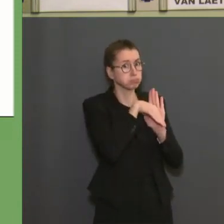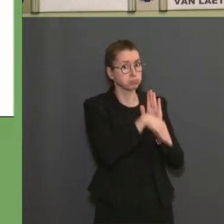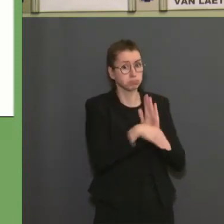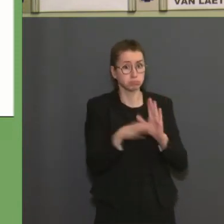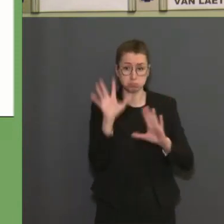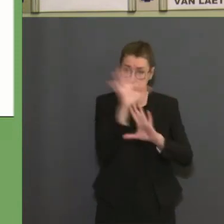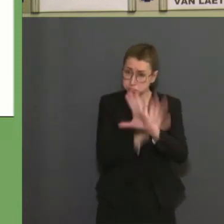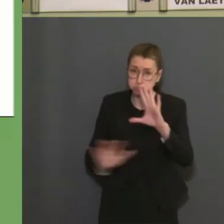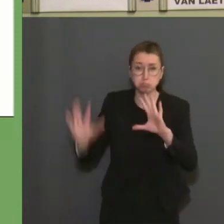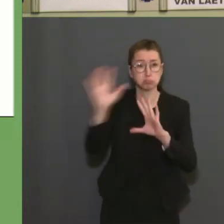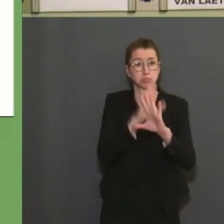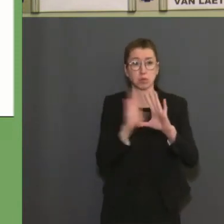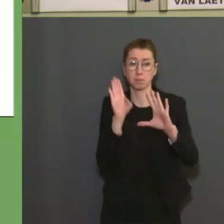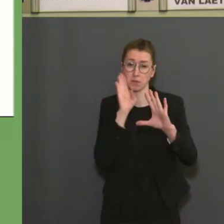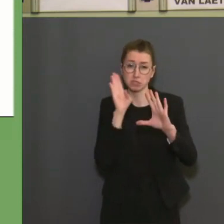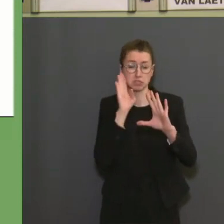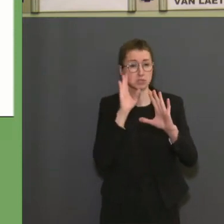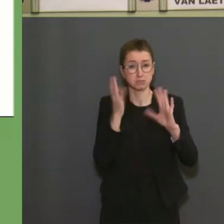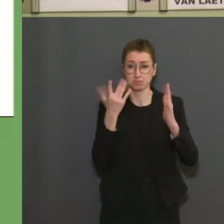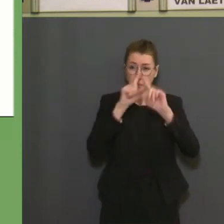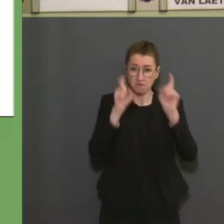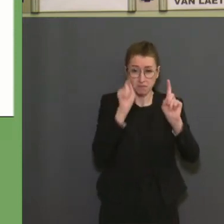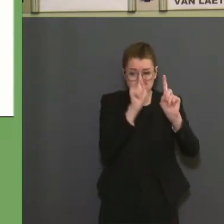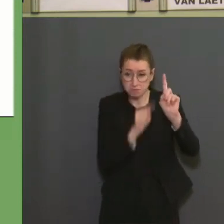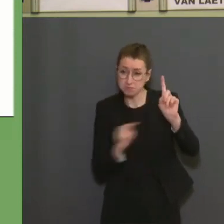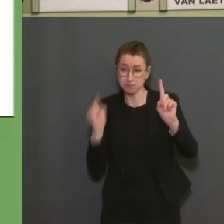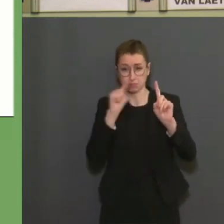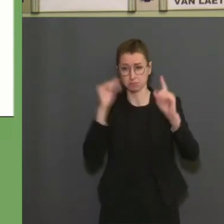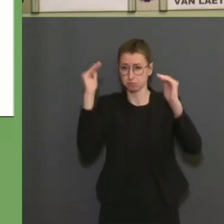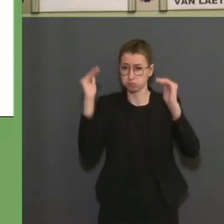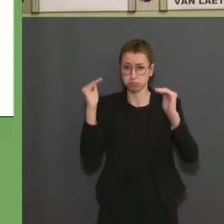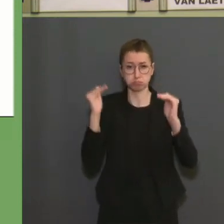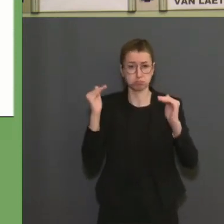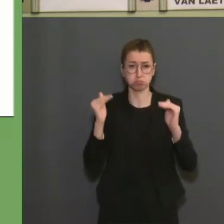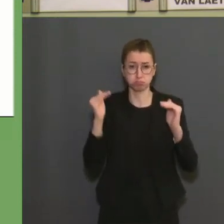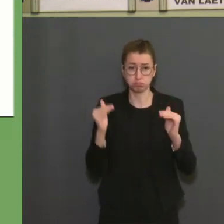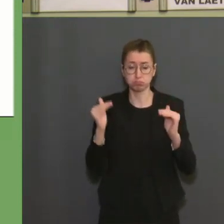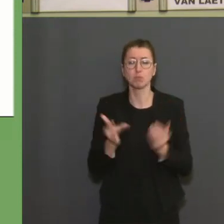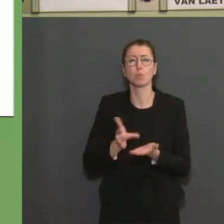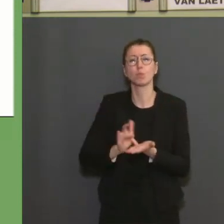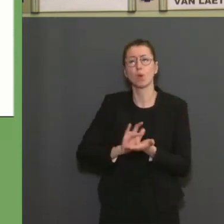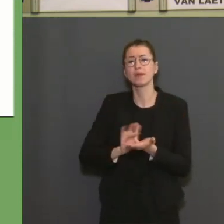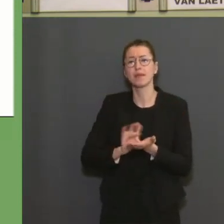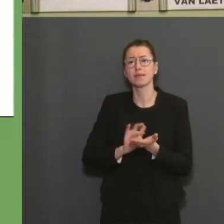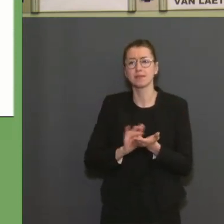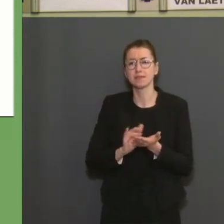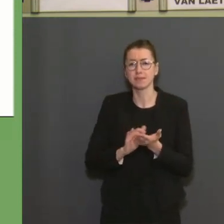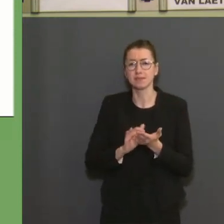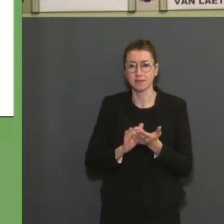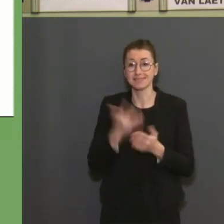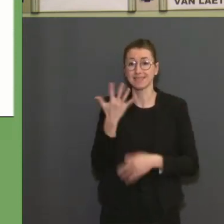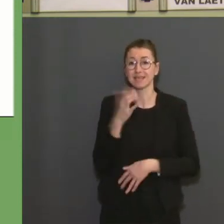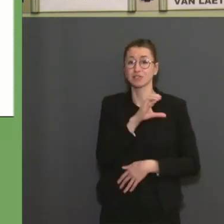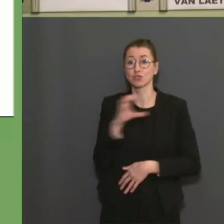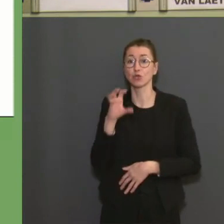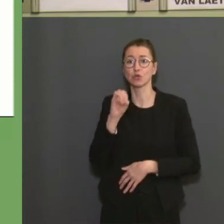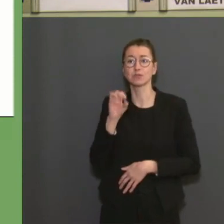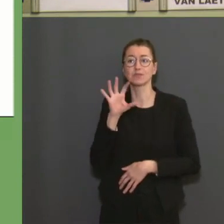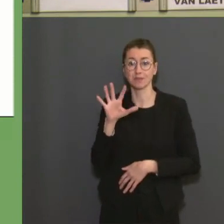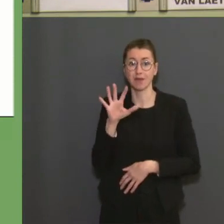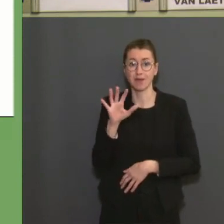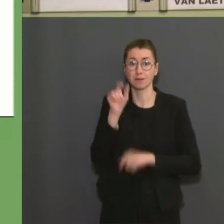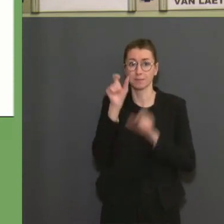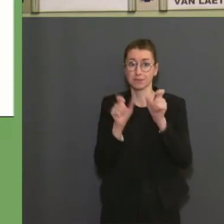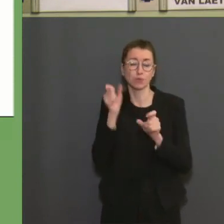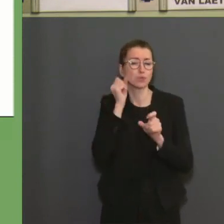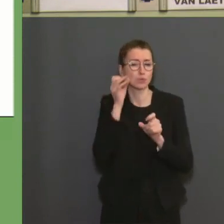provinces. Nous avons actuellement en moyenne 535 nouveaux patients hospitalisés par jour, ce qui est